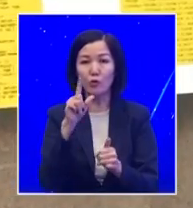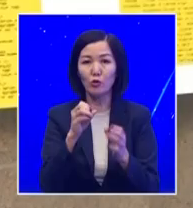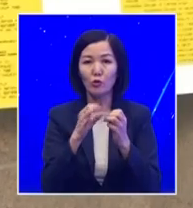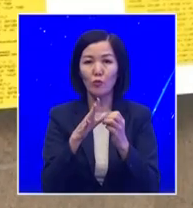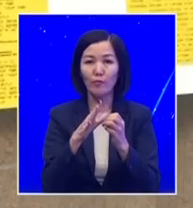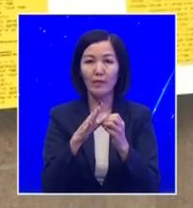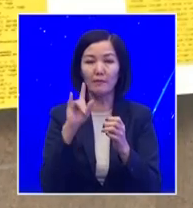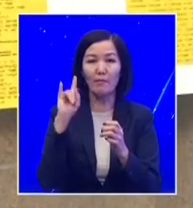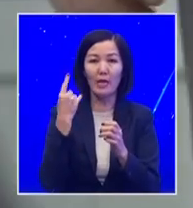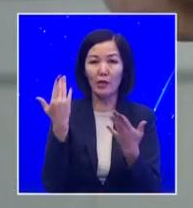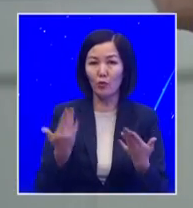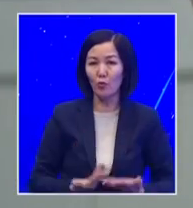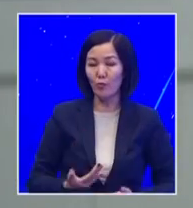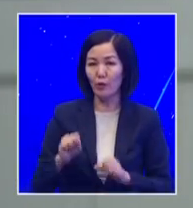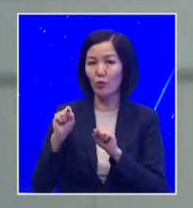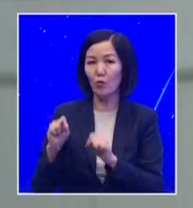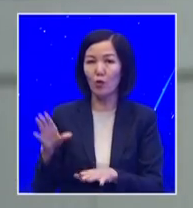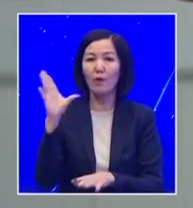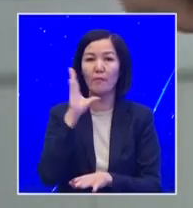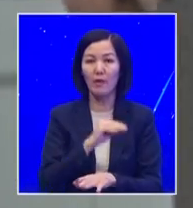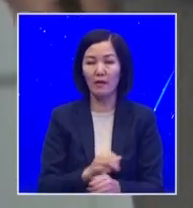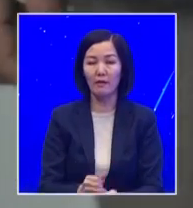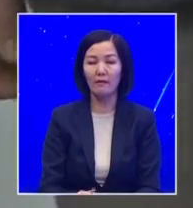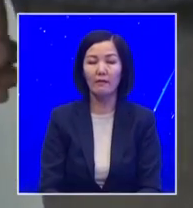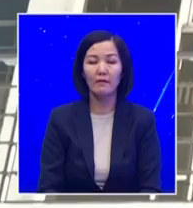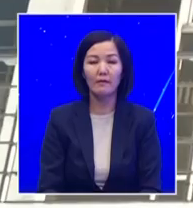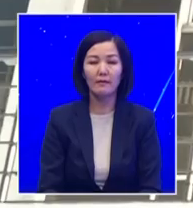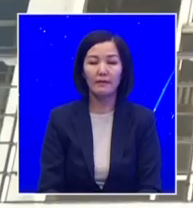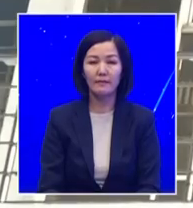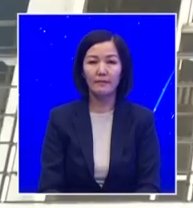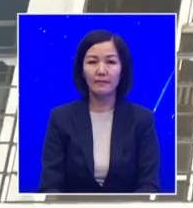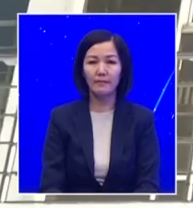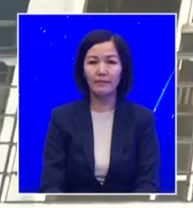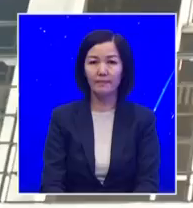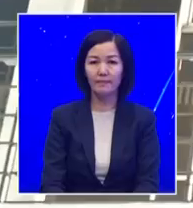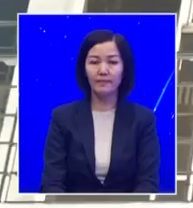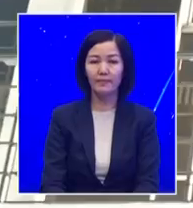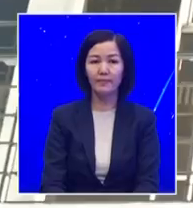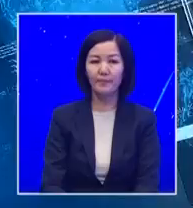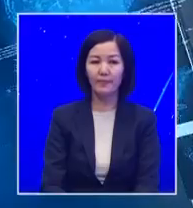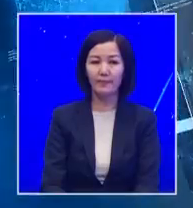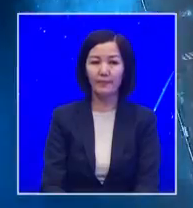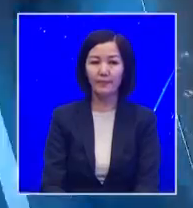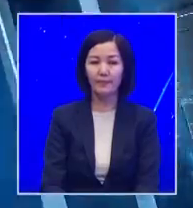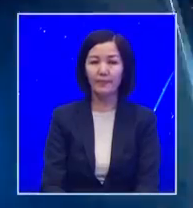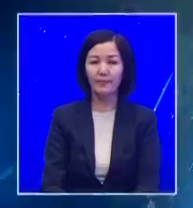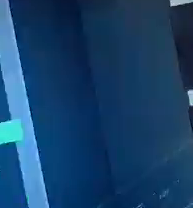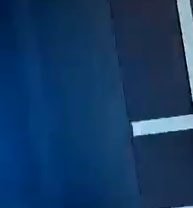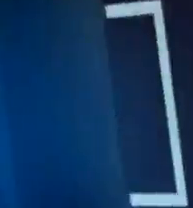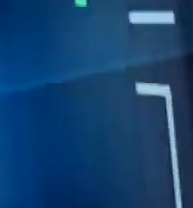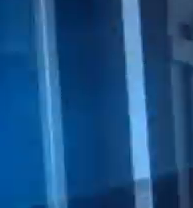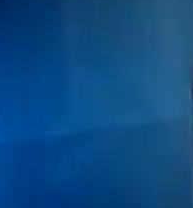осы пункттің көмегімен 115 баланың өмірін ажал құрығынан арашалап қалған. Құрманжақ